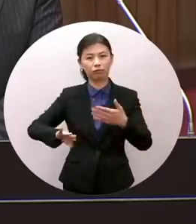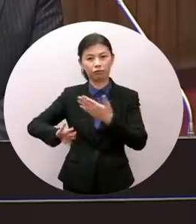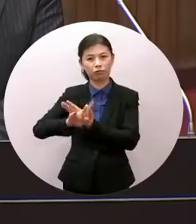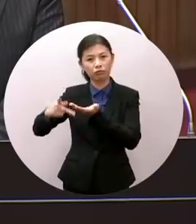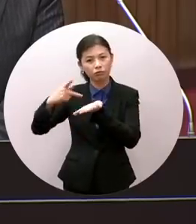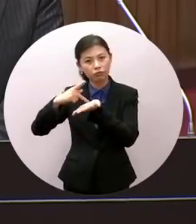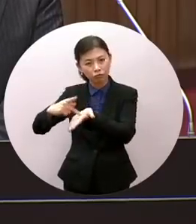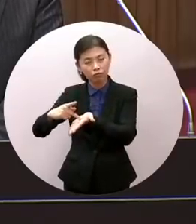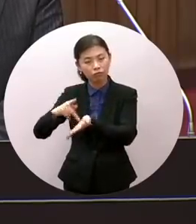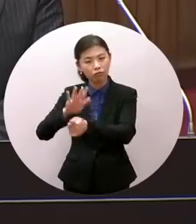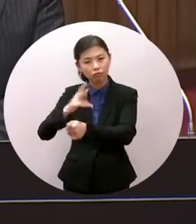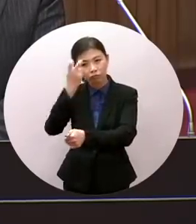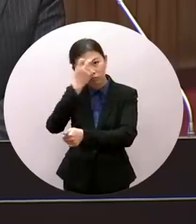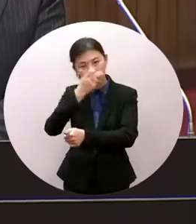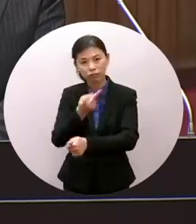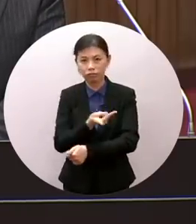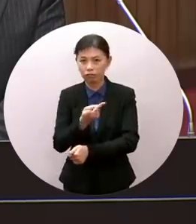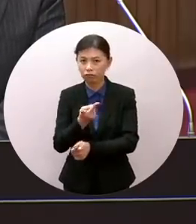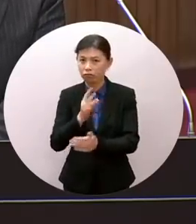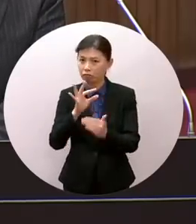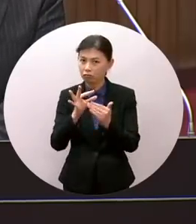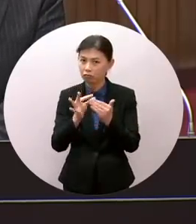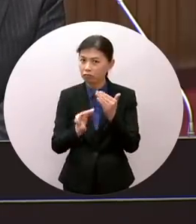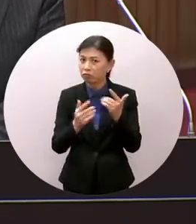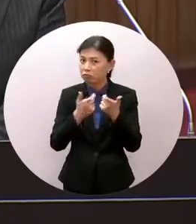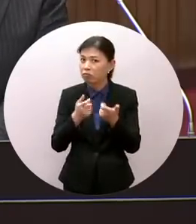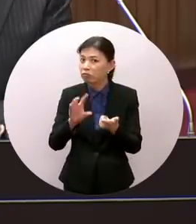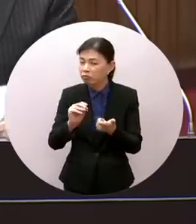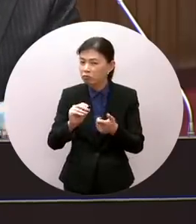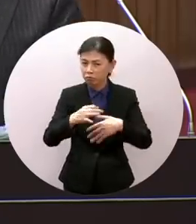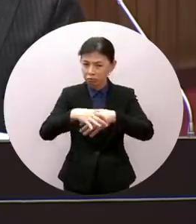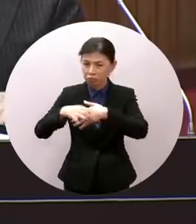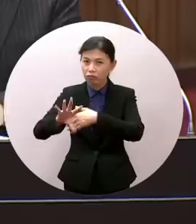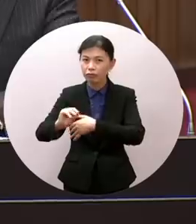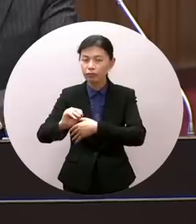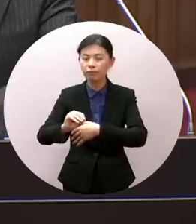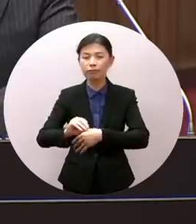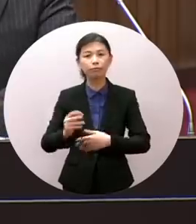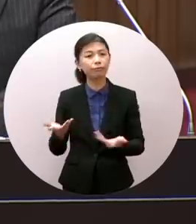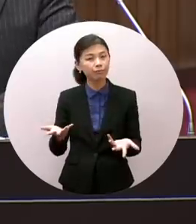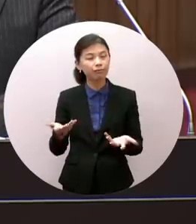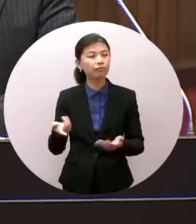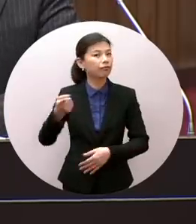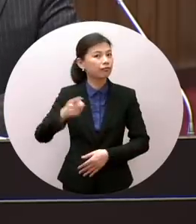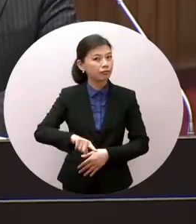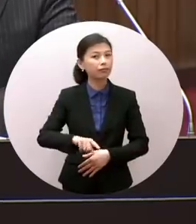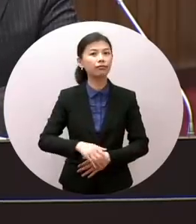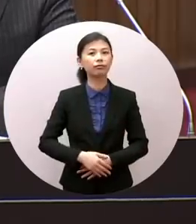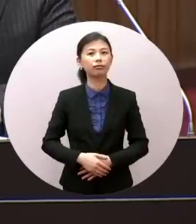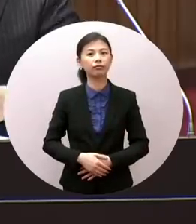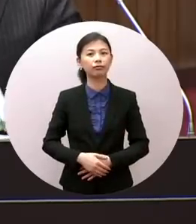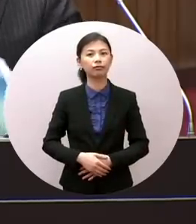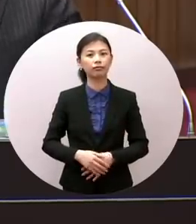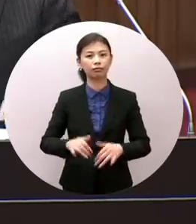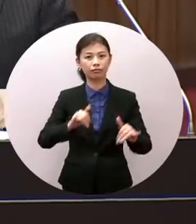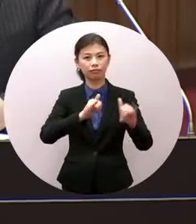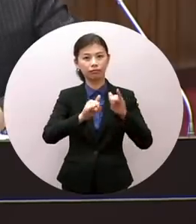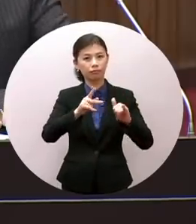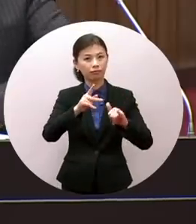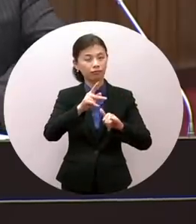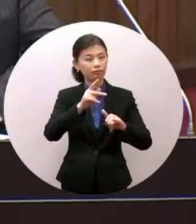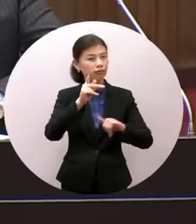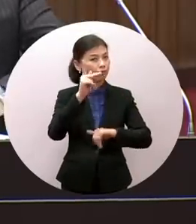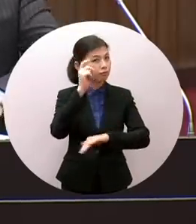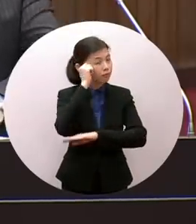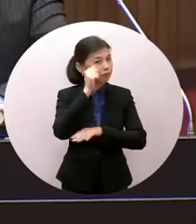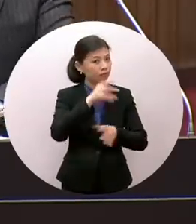有没有做到我们的需求，或是有没有衍生出什么样的问题。来，我们往下看，所谓的社会住宅需要